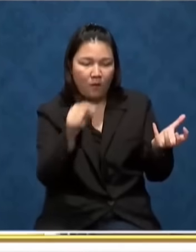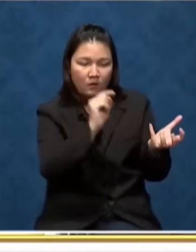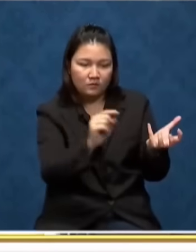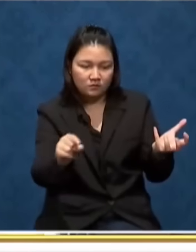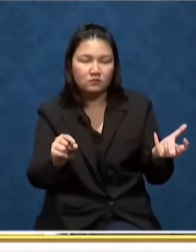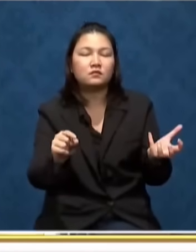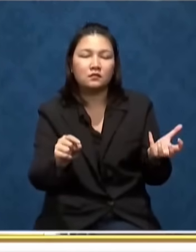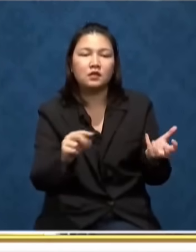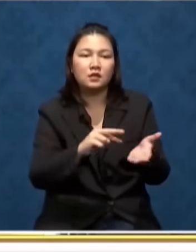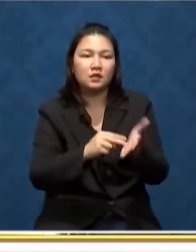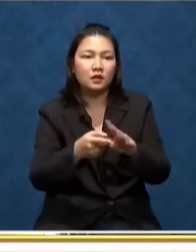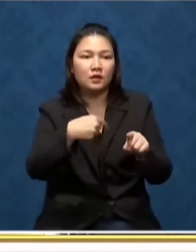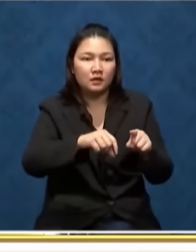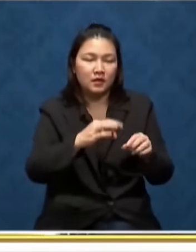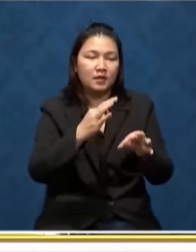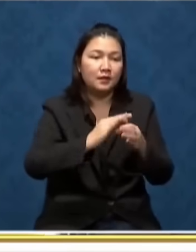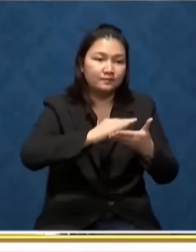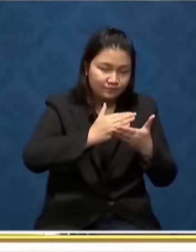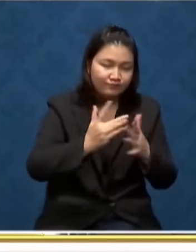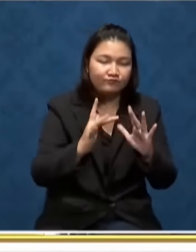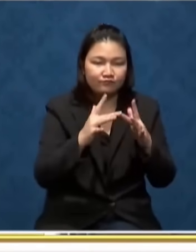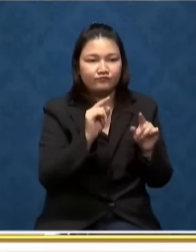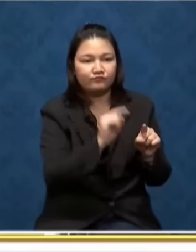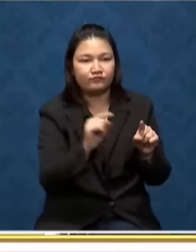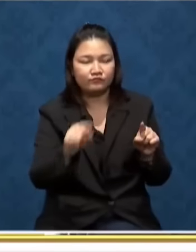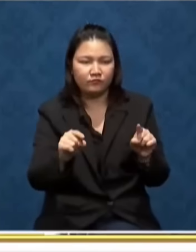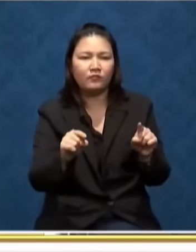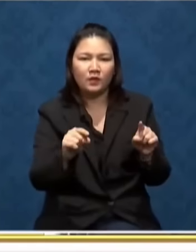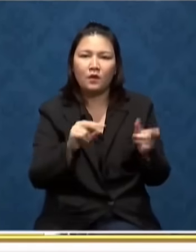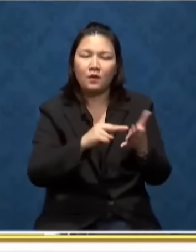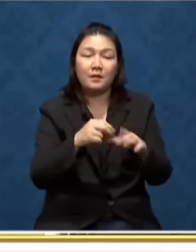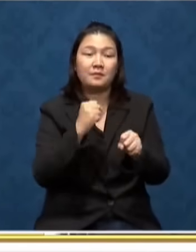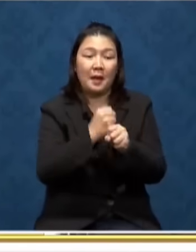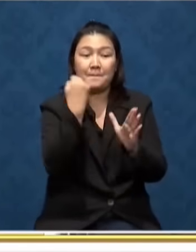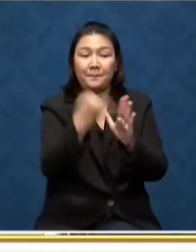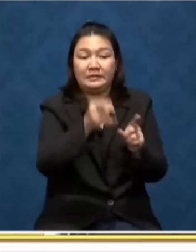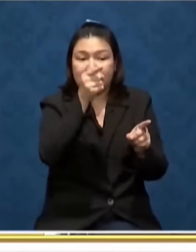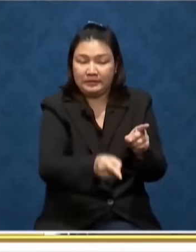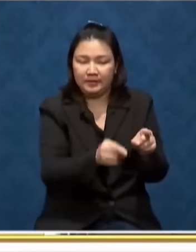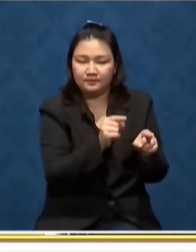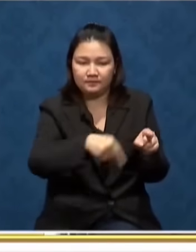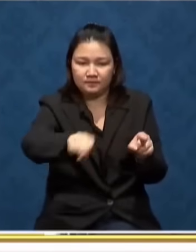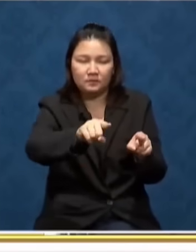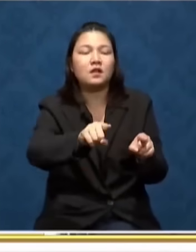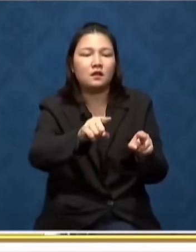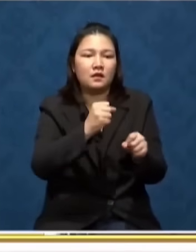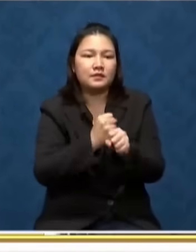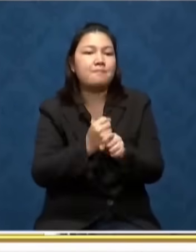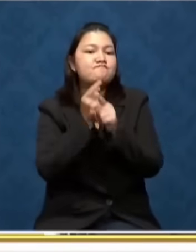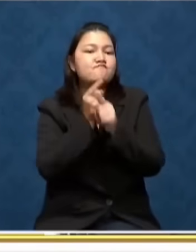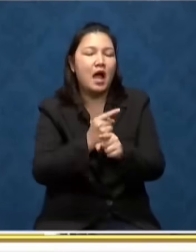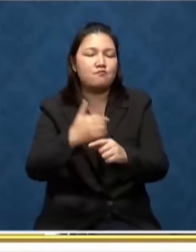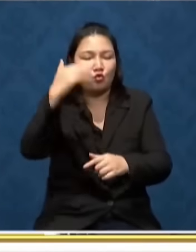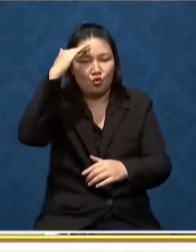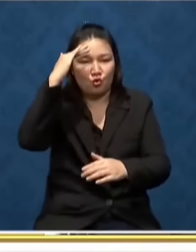บัญชีเงินฝากหรือบัญชีเงินอิเล็กทรอนิกส์นั้นถูกใช้ในการกระทำความผิดให้ดำเนินการตามกฎหมายภายใน 7วัน